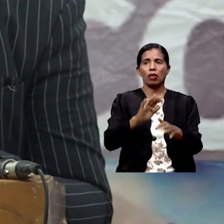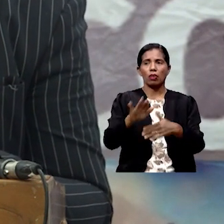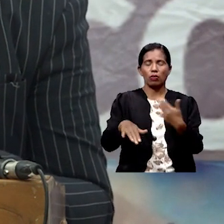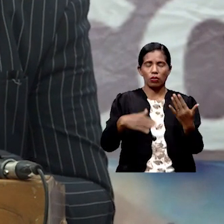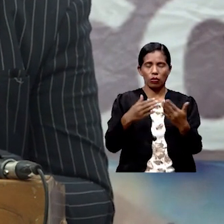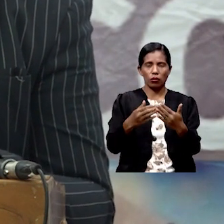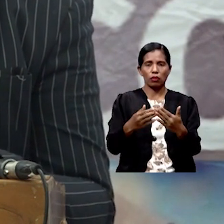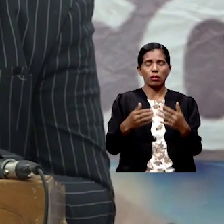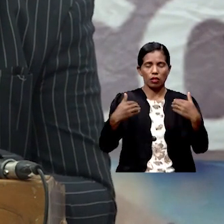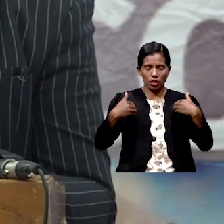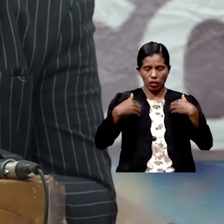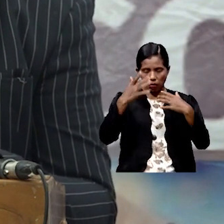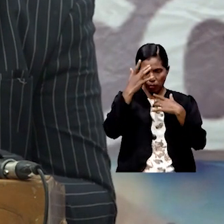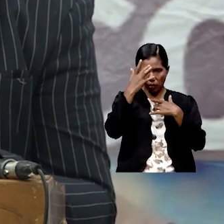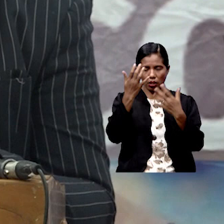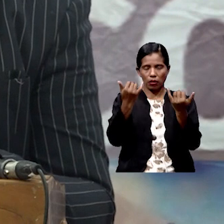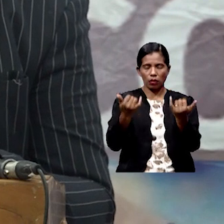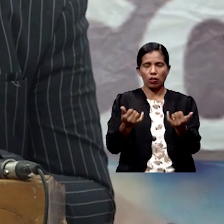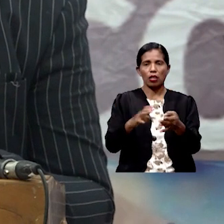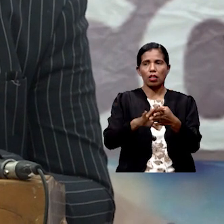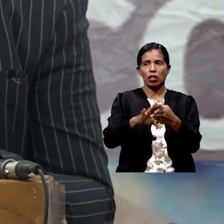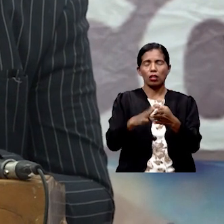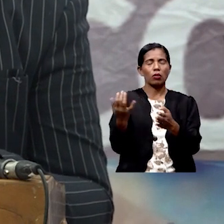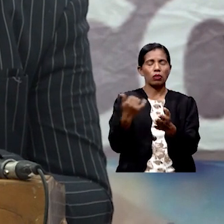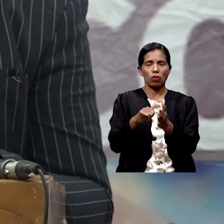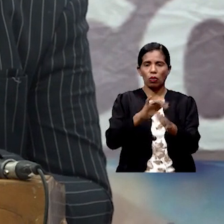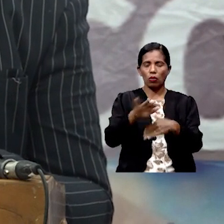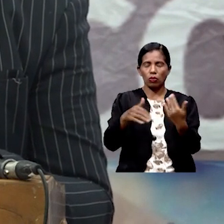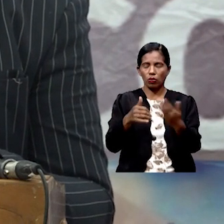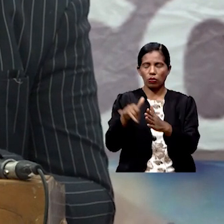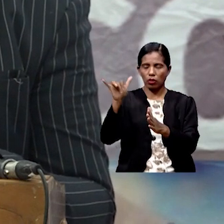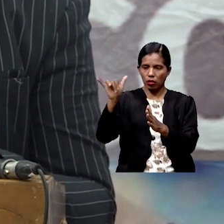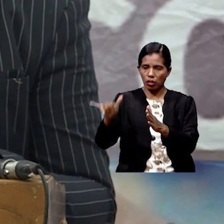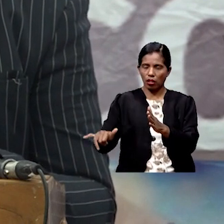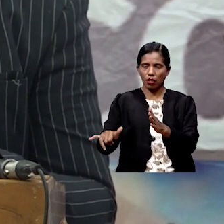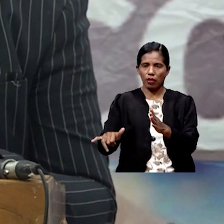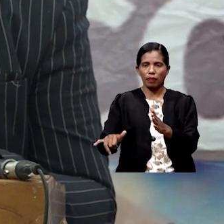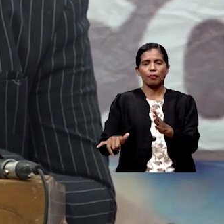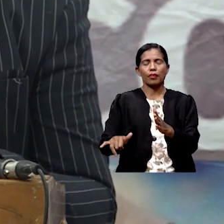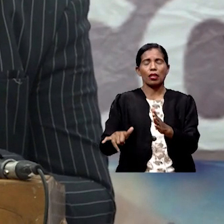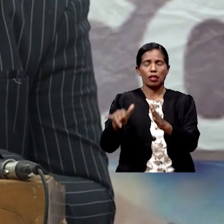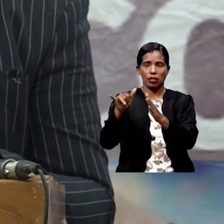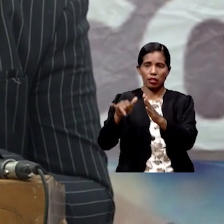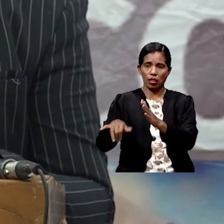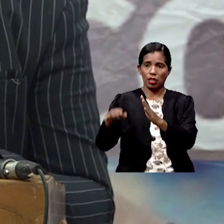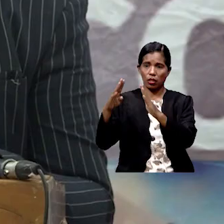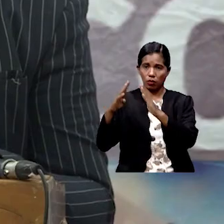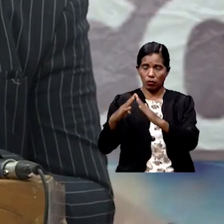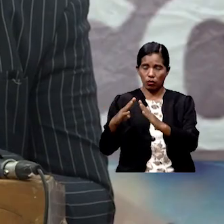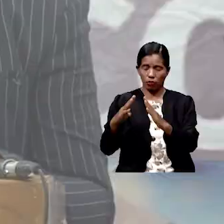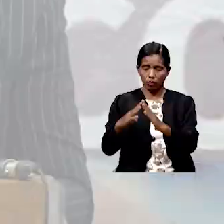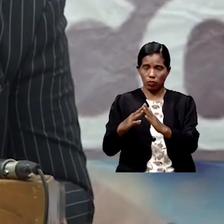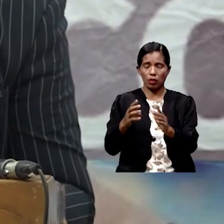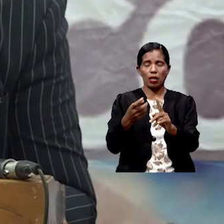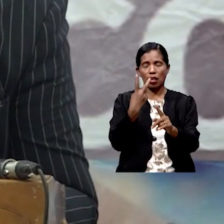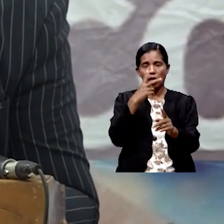asintomatiku. Agora ada dan sira halo pedi do auto isolamento. Nebe kontrola husi itan ni inspektur sanitaria. Nunemus ekipa husi pilar set